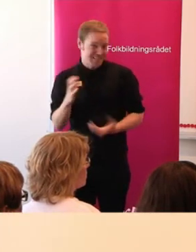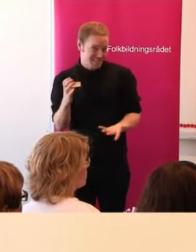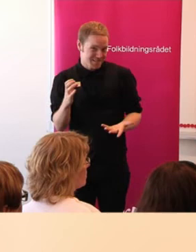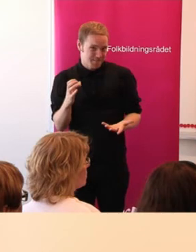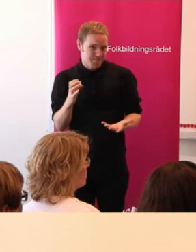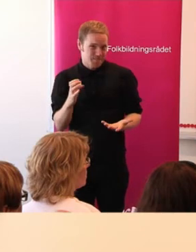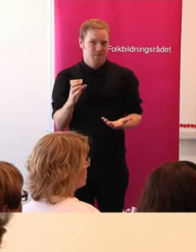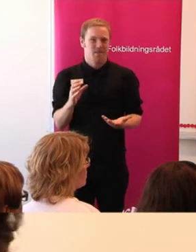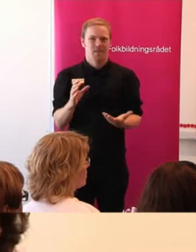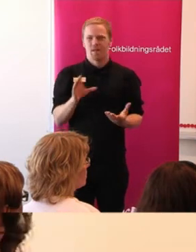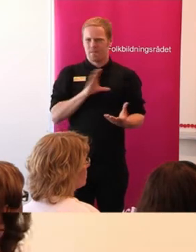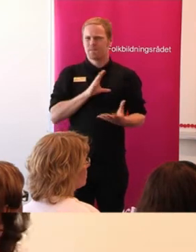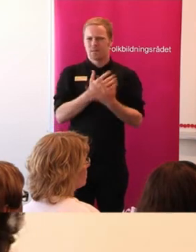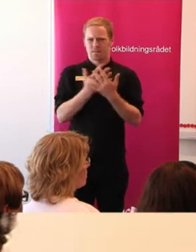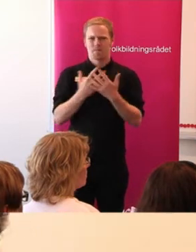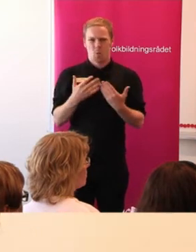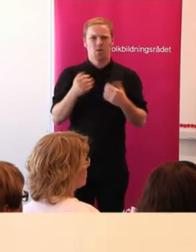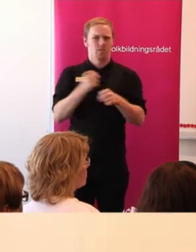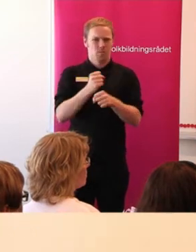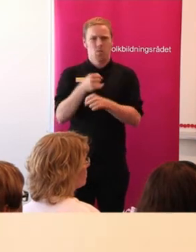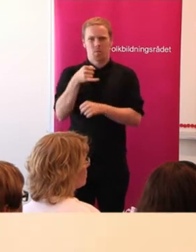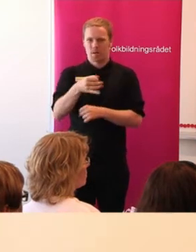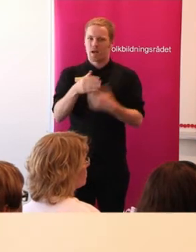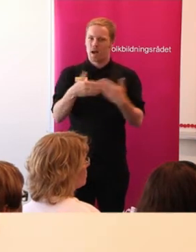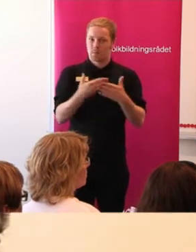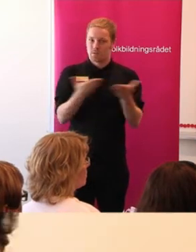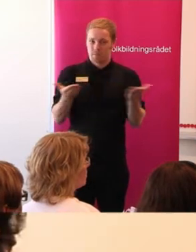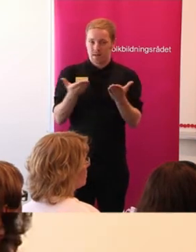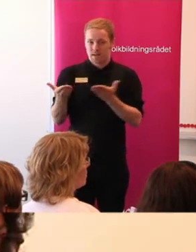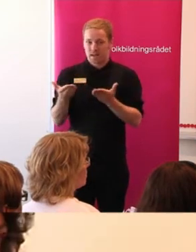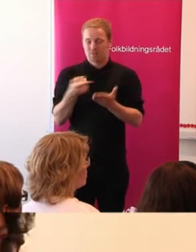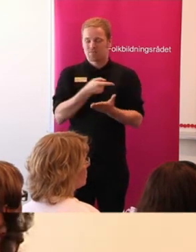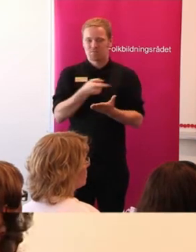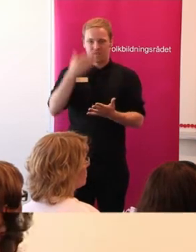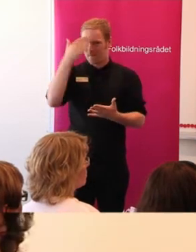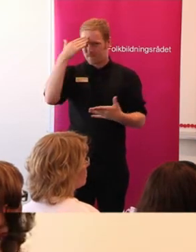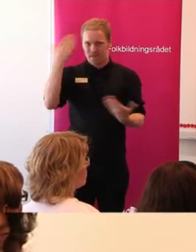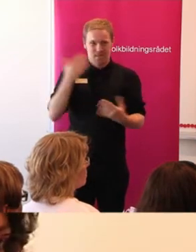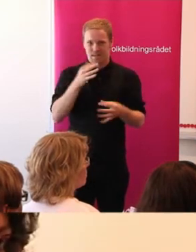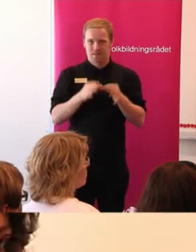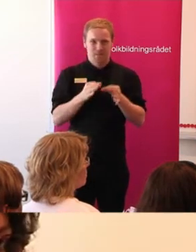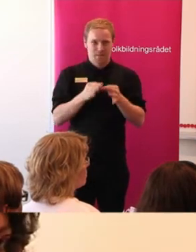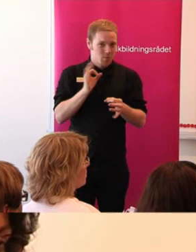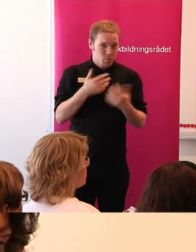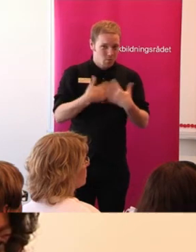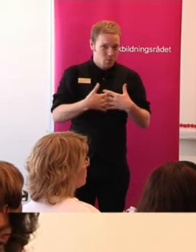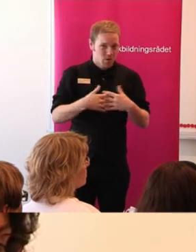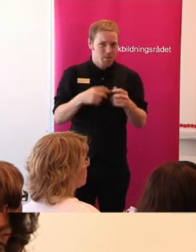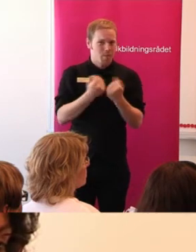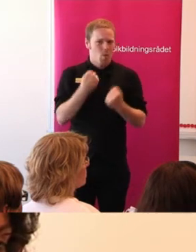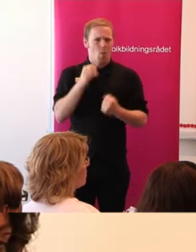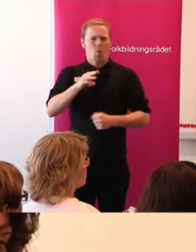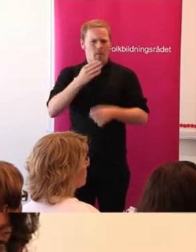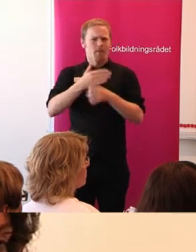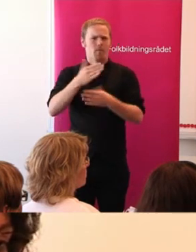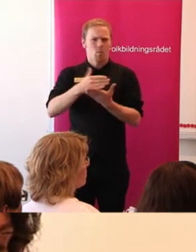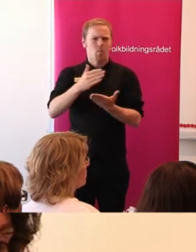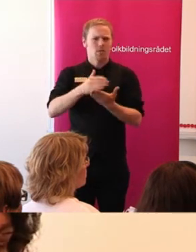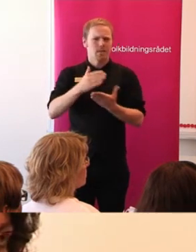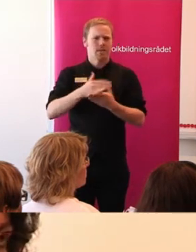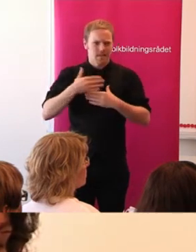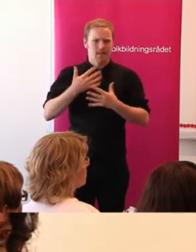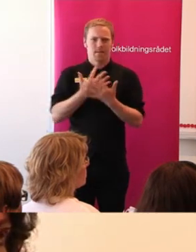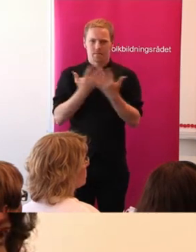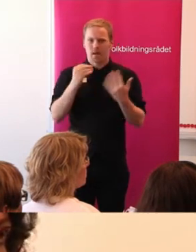till tillräckligt fortfarande. Och det kanske också har med tiden att göra lite grann. Men det är klart, fortsätter man några år till så är det etablerat sen, även i din organisation. Mm.